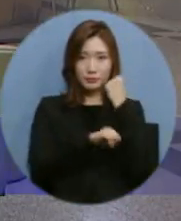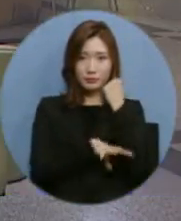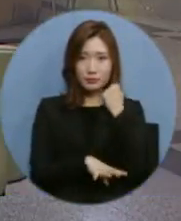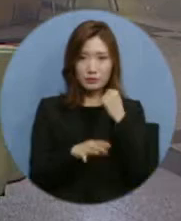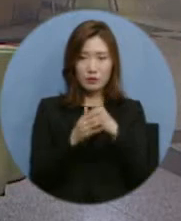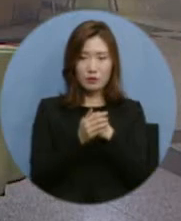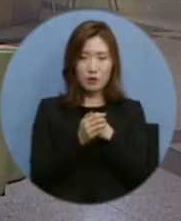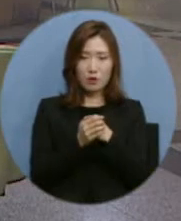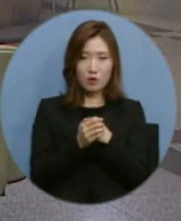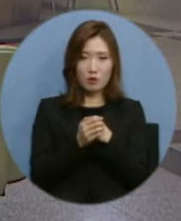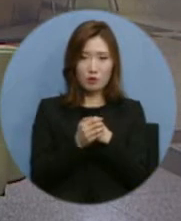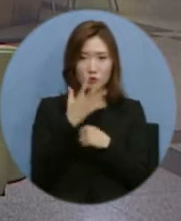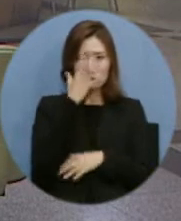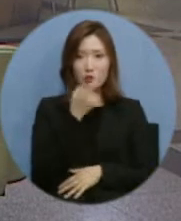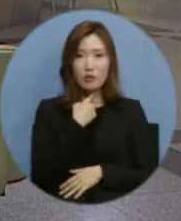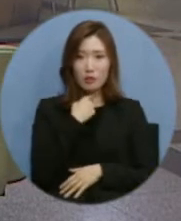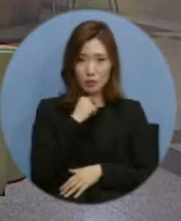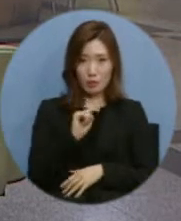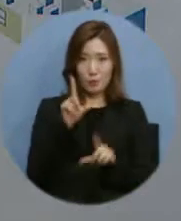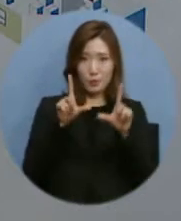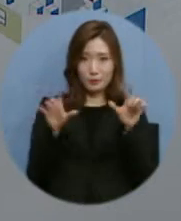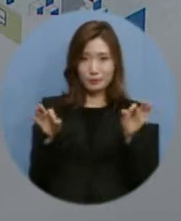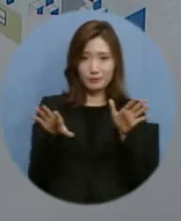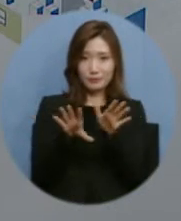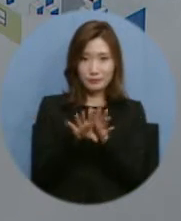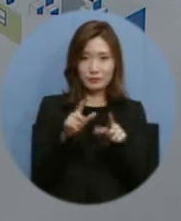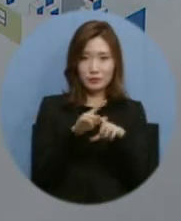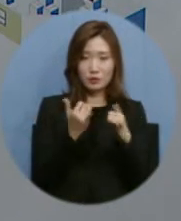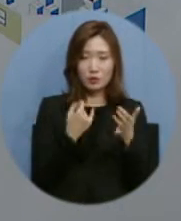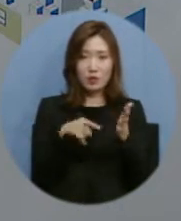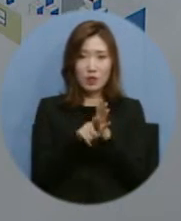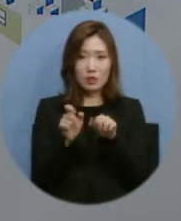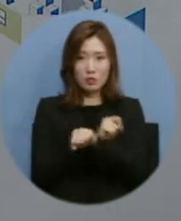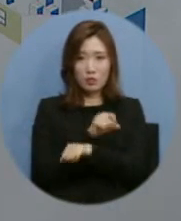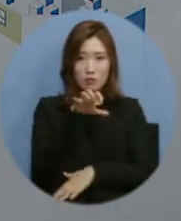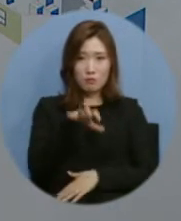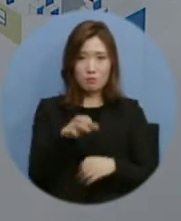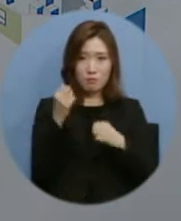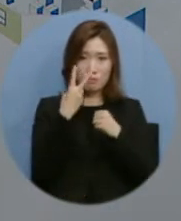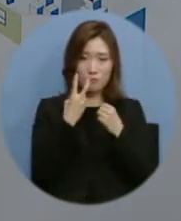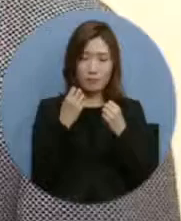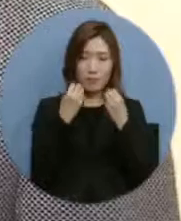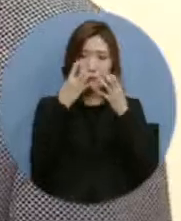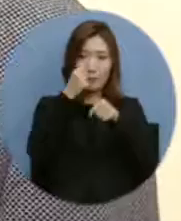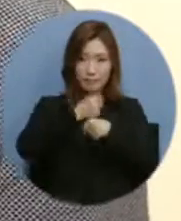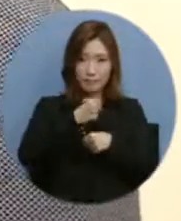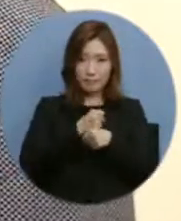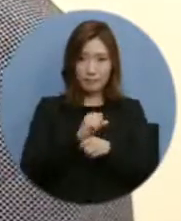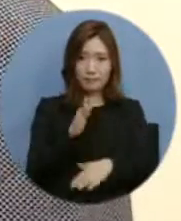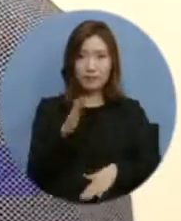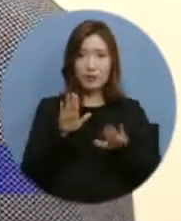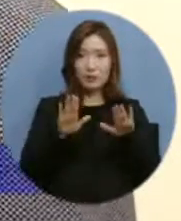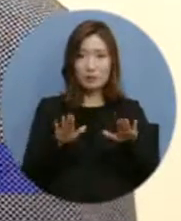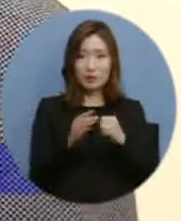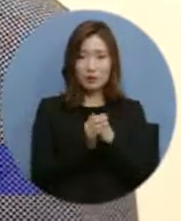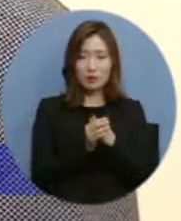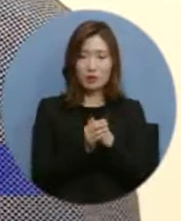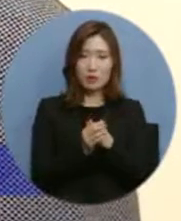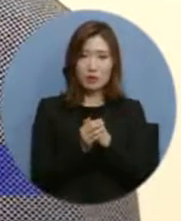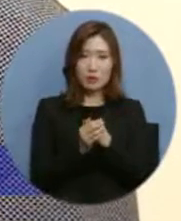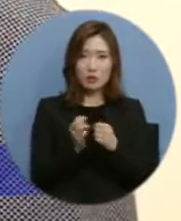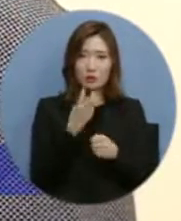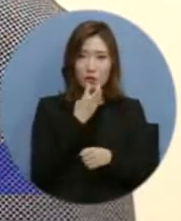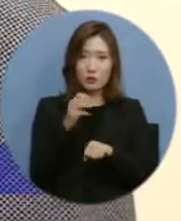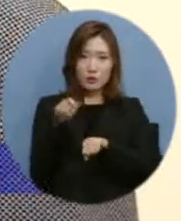다소 칙칙했던 모습은 말끔히 사라지고 주민들을 위한 특별한 공간으로 다시 태어났습니다. 이번에 서울